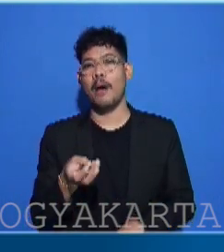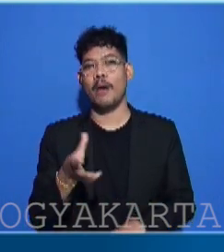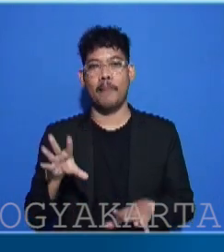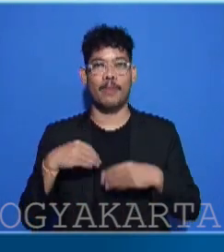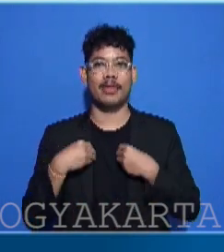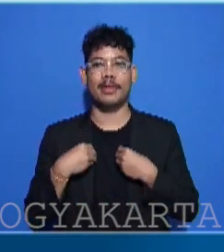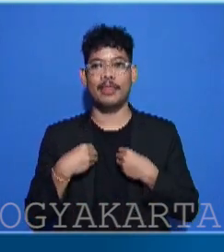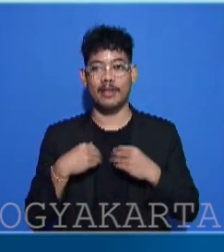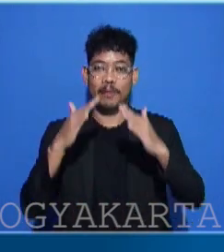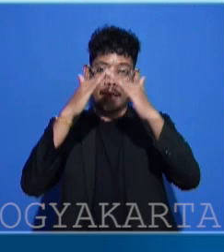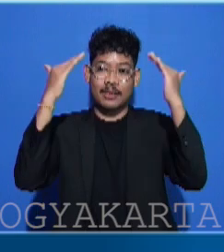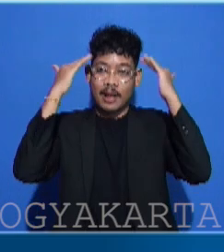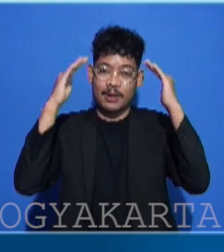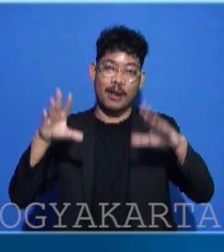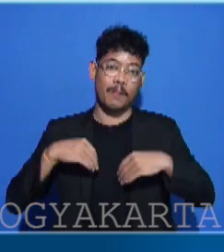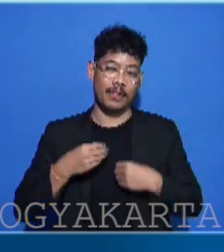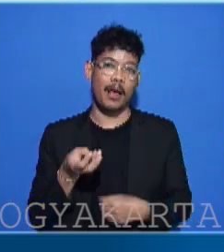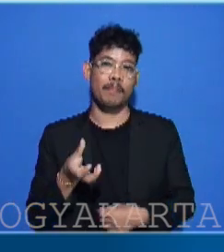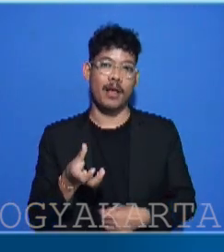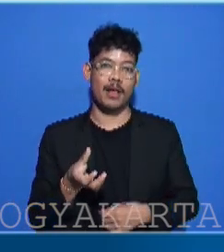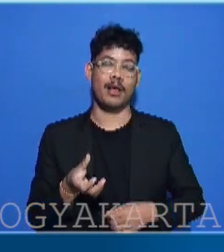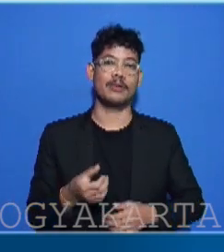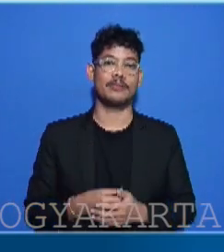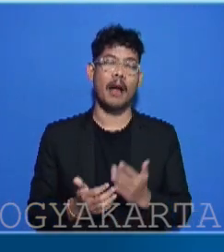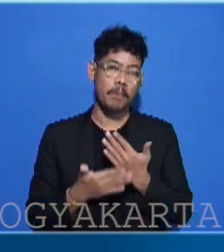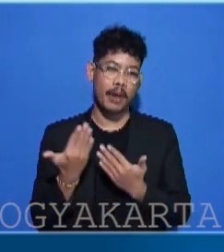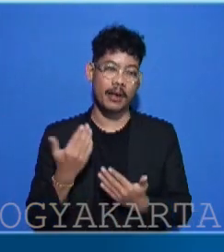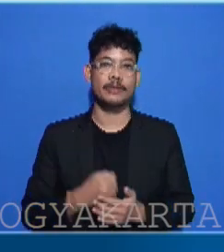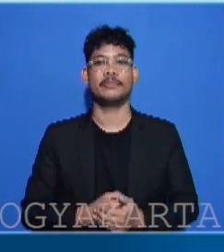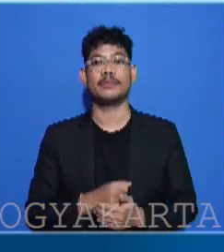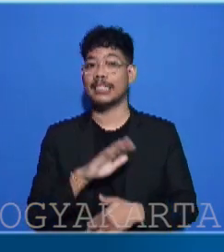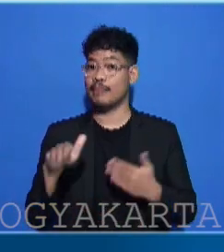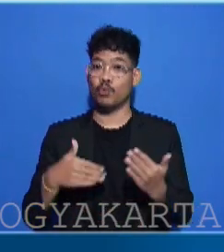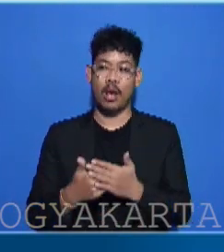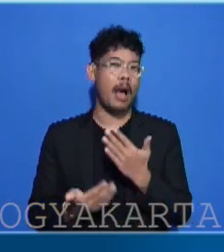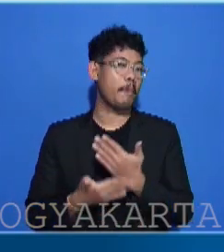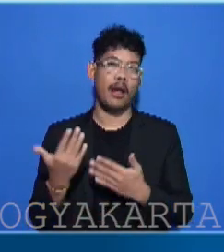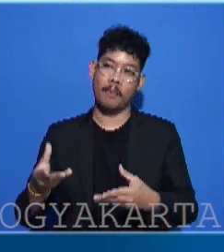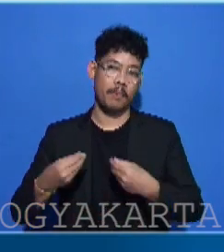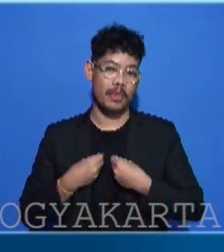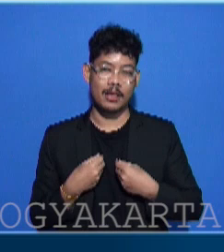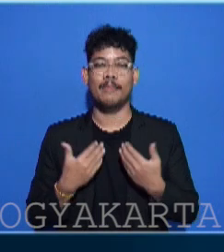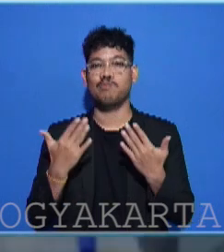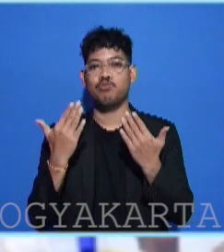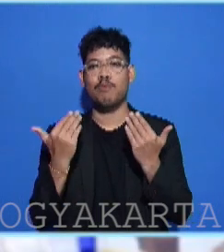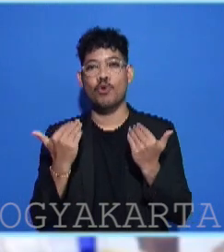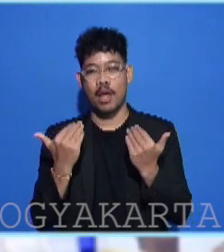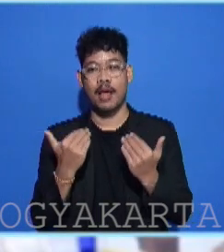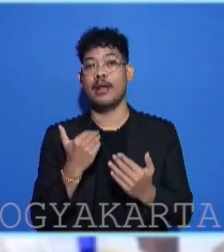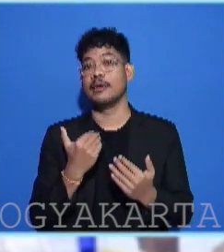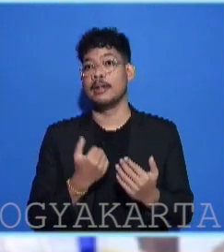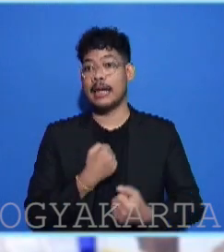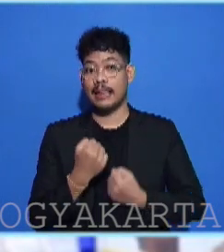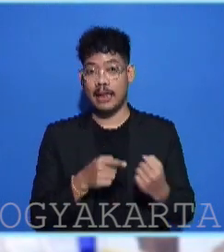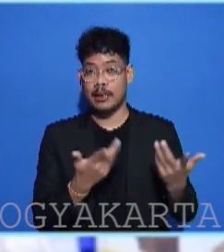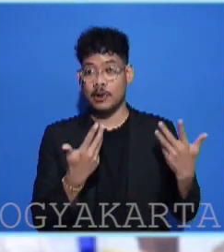para petani, peternak, terus petambak dan lain sebagainya. Mudah-mudahan dengan kegiatan ini